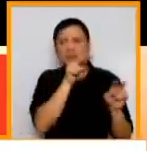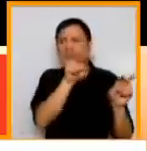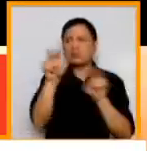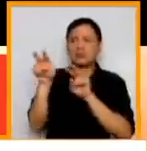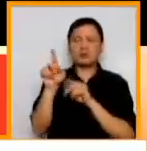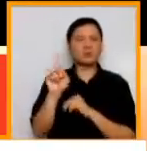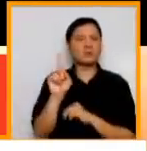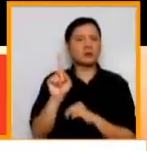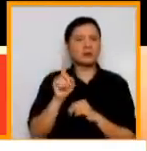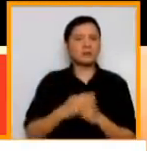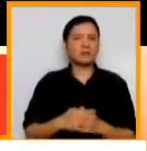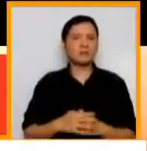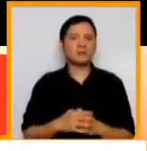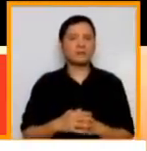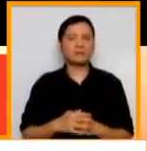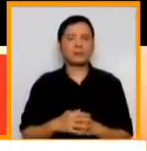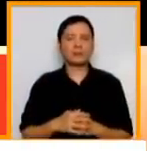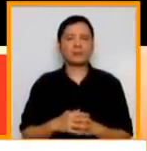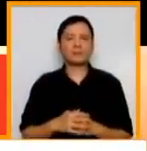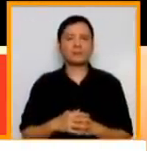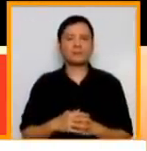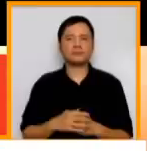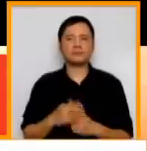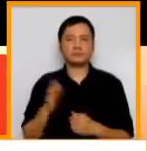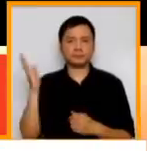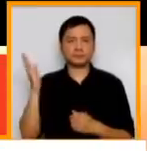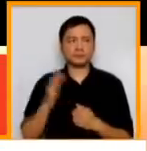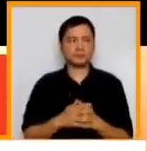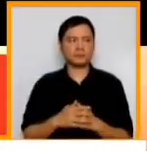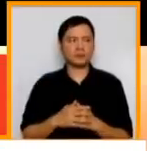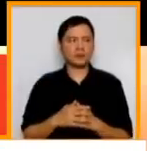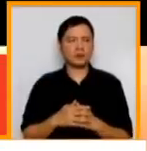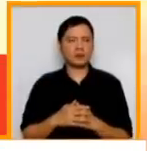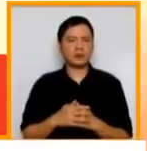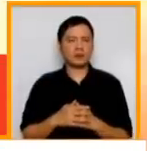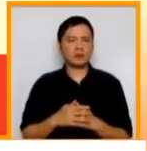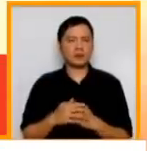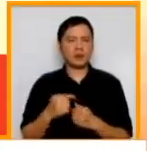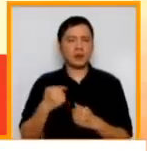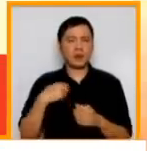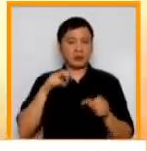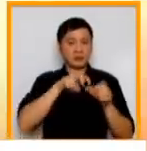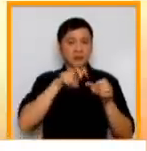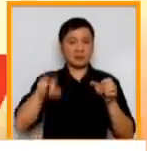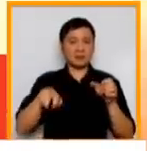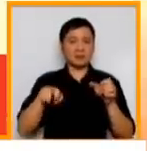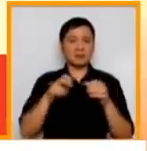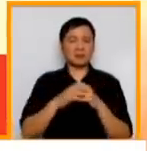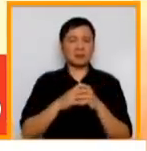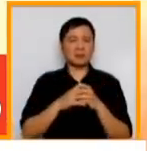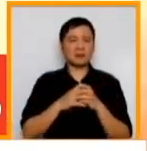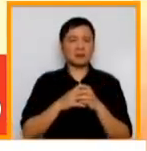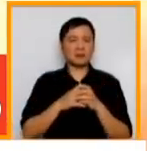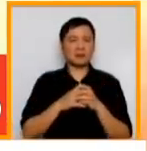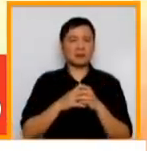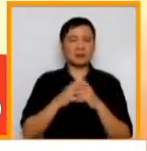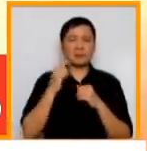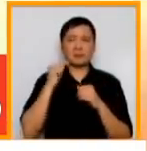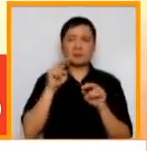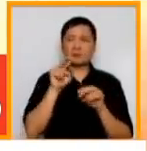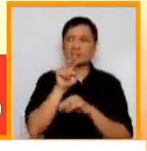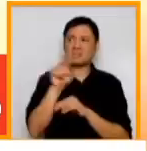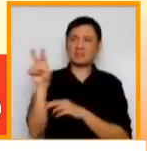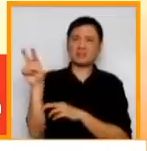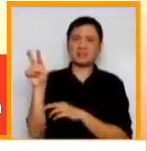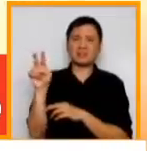Yung sa pagtalon ko naman, yung nakita ko lang sa, ano, ma'am, sa paligid, yung, ano, ma'am, yung mga kasama ko, ma'am, na